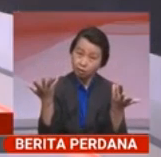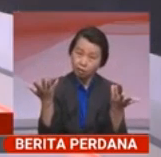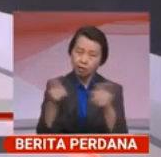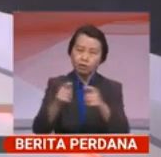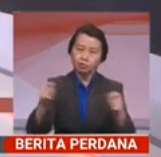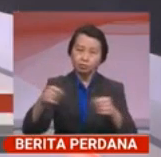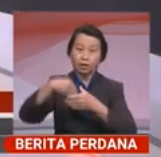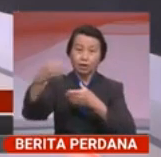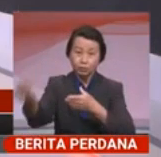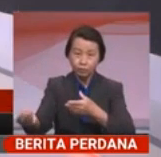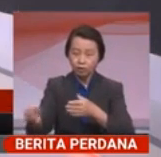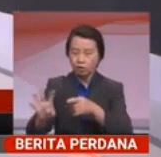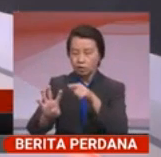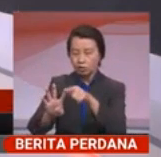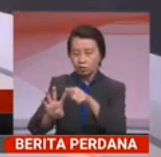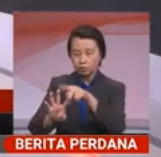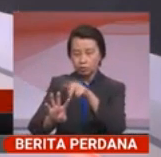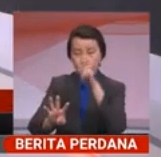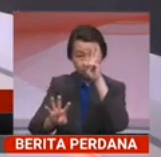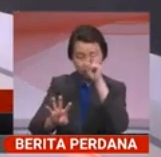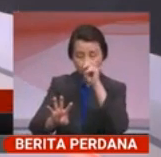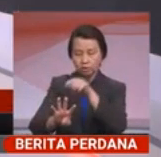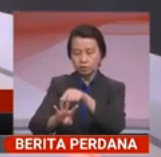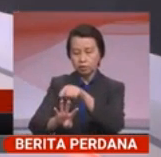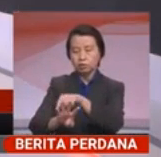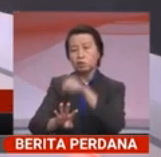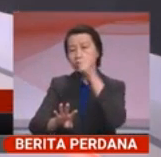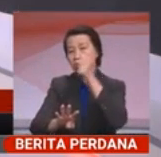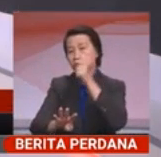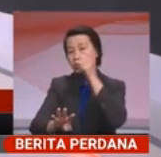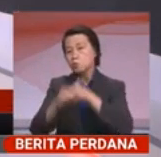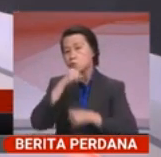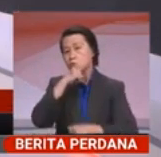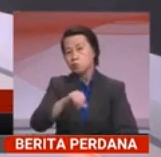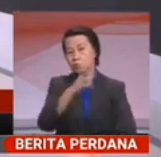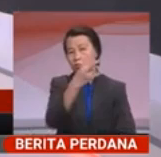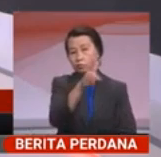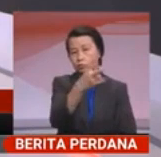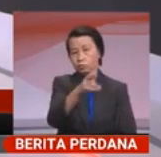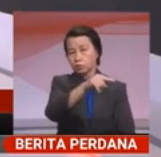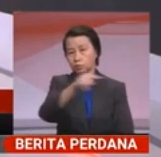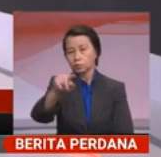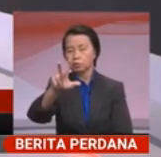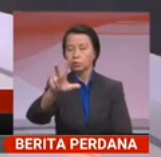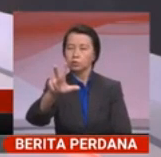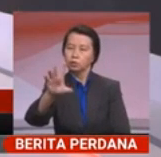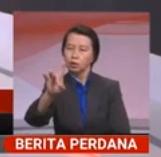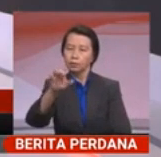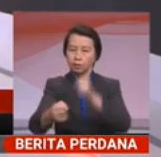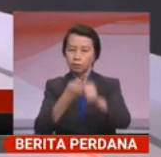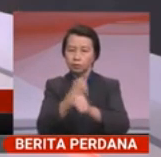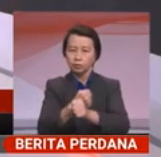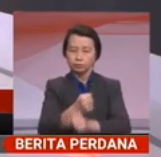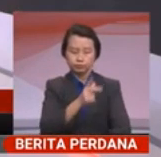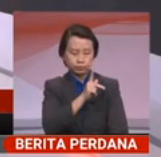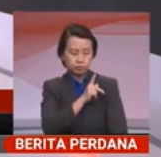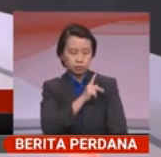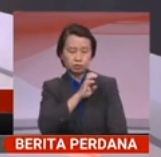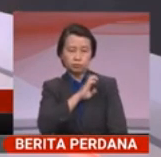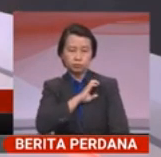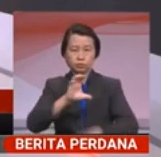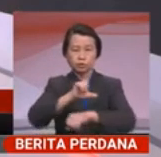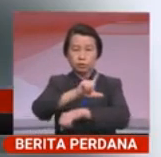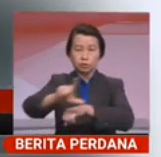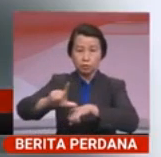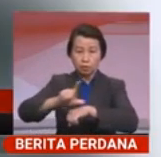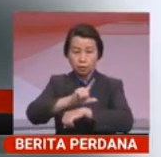tempat awam. Masing-masing dua lelaki dan dua wanita berusia antara 17 dan 38 tahun. Ketua Polis Labuan,